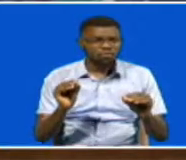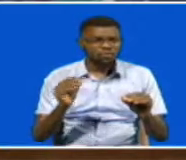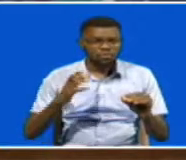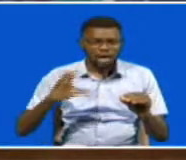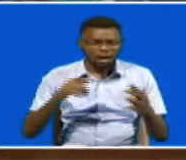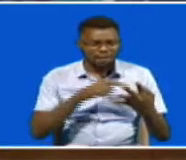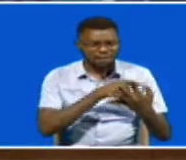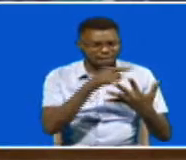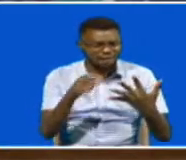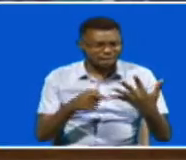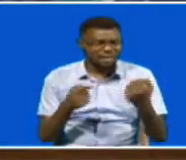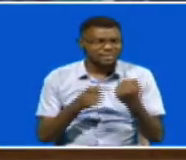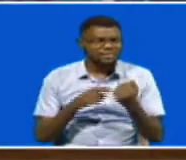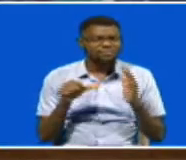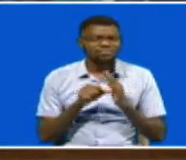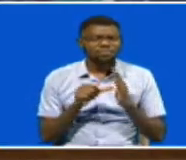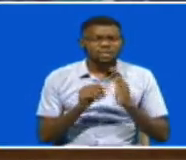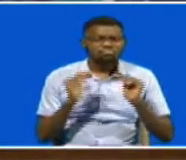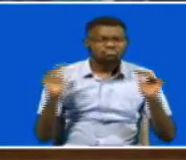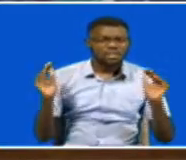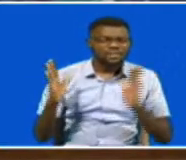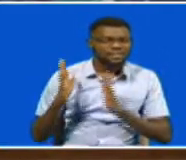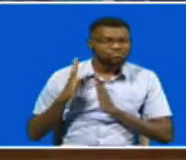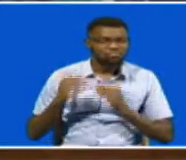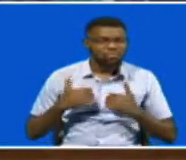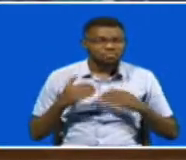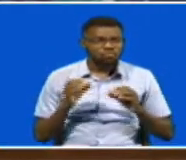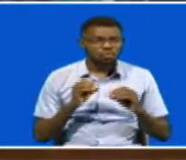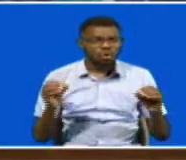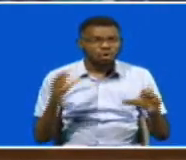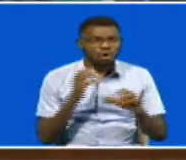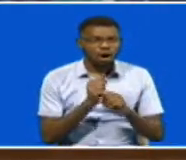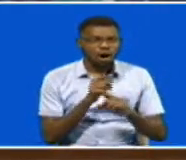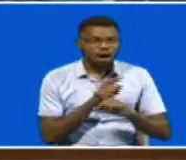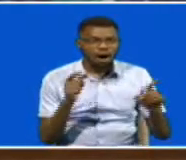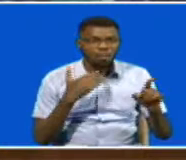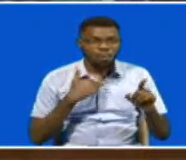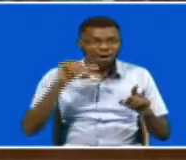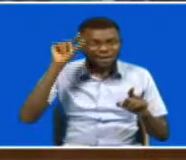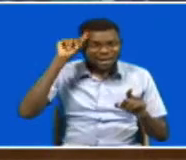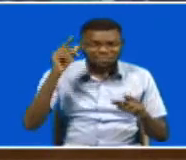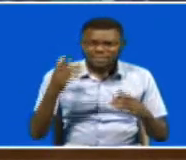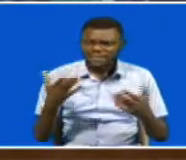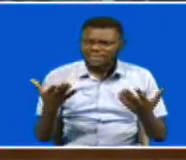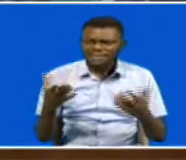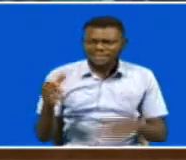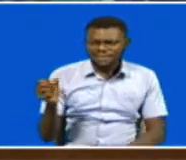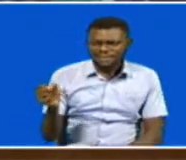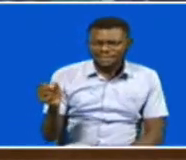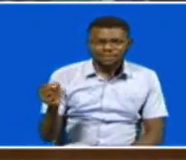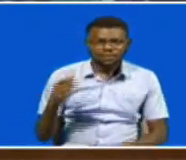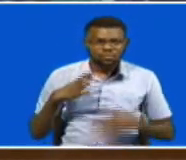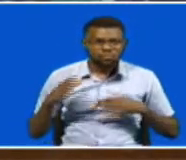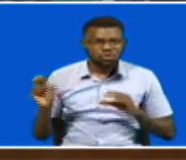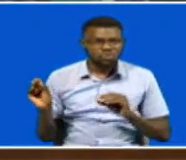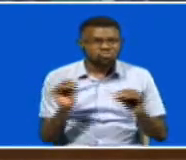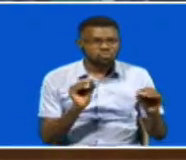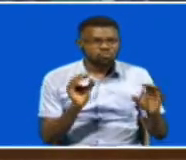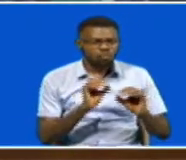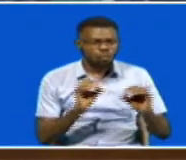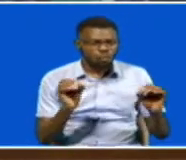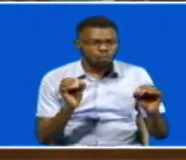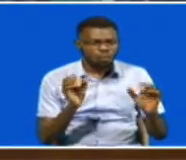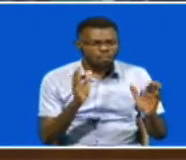sita ambazo zimeshuhudia utovu wa usalama. Mashirika hayo sasa yanataka serikali kusitisha ilani hiyo hadi itakapoweka